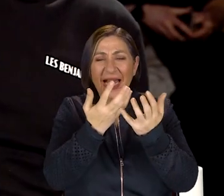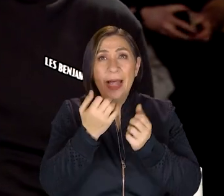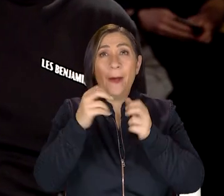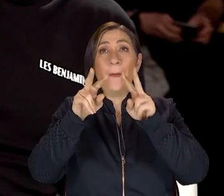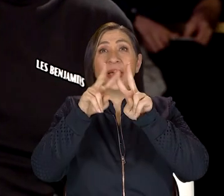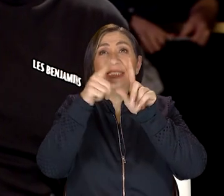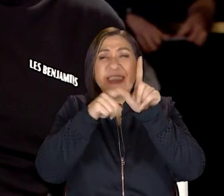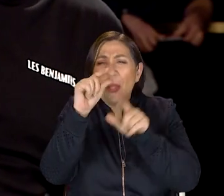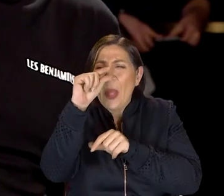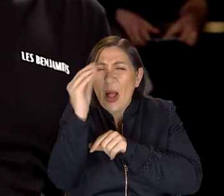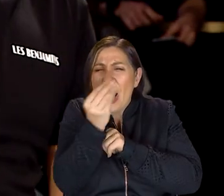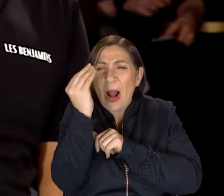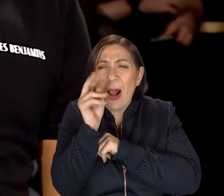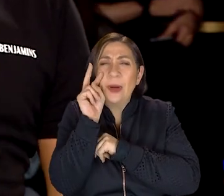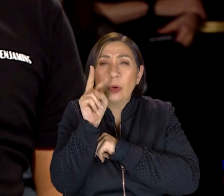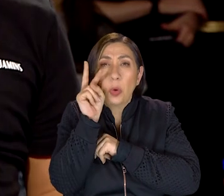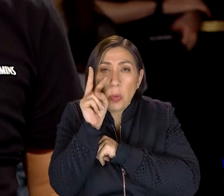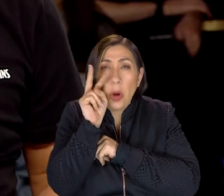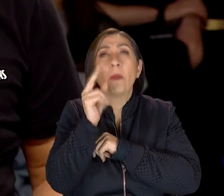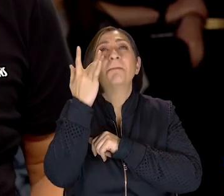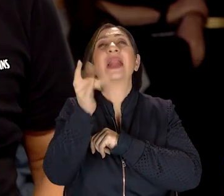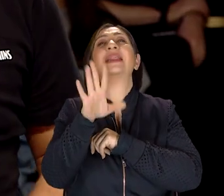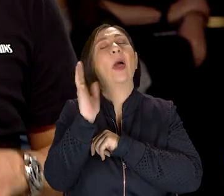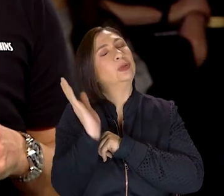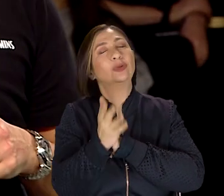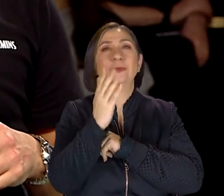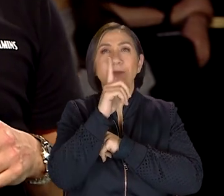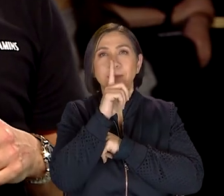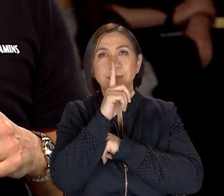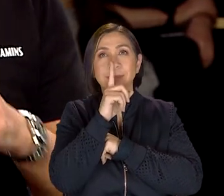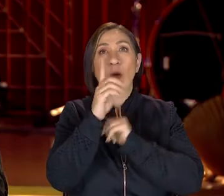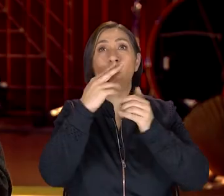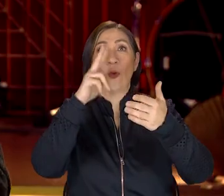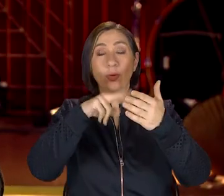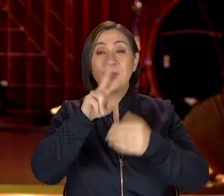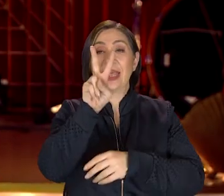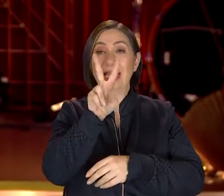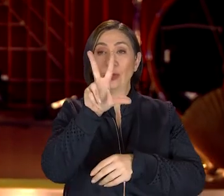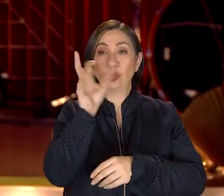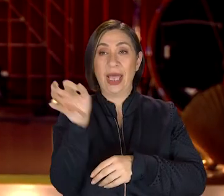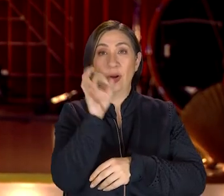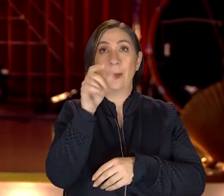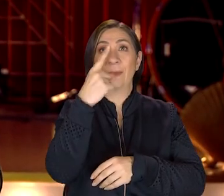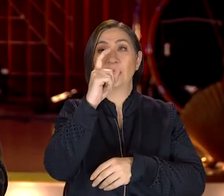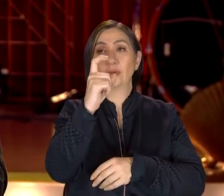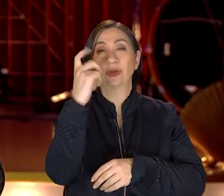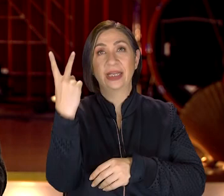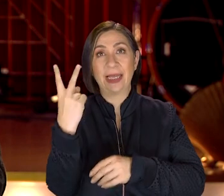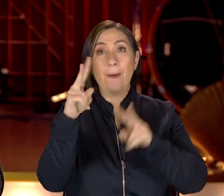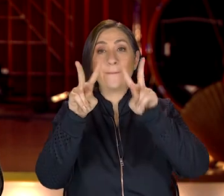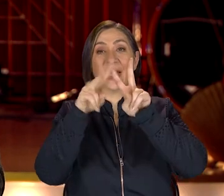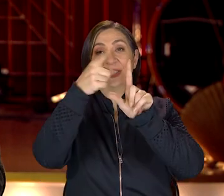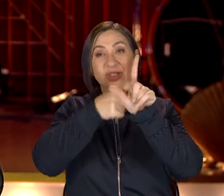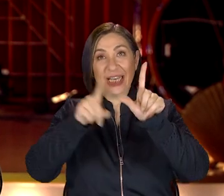Jackson'ı zaten bu kadar görüyoruz. Hani görüyor muyuz görmüyor muyuz o da belli değil. Okuyorum senden. 23 Eylül 1992